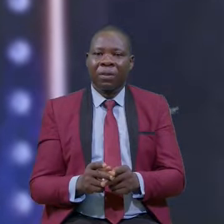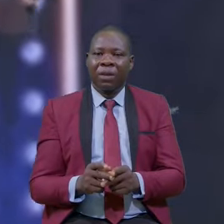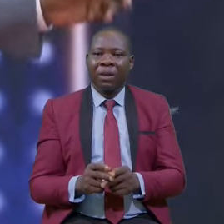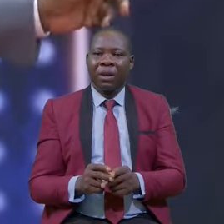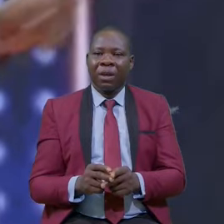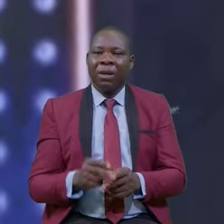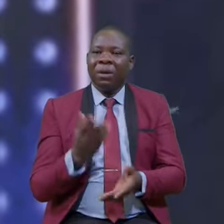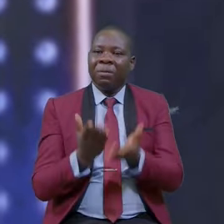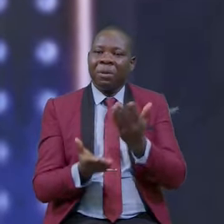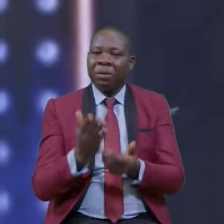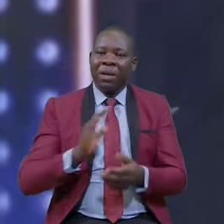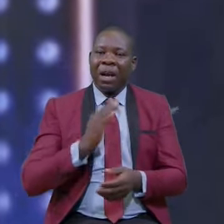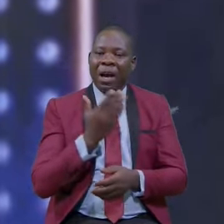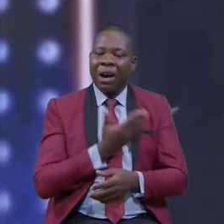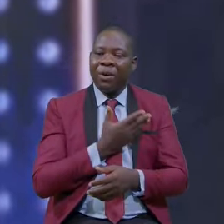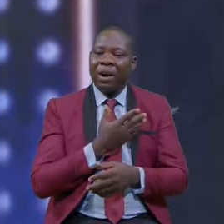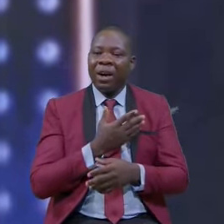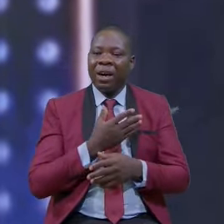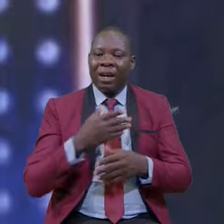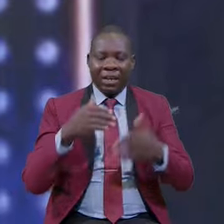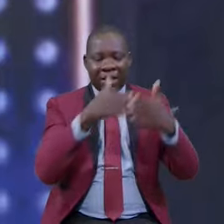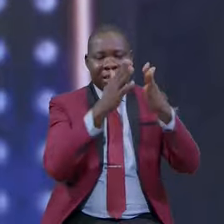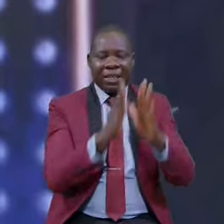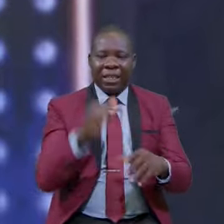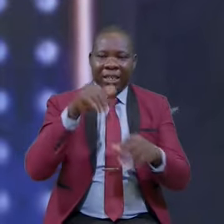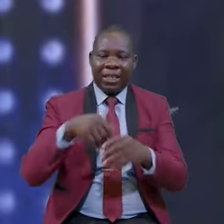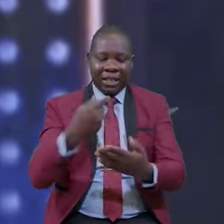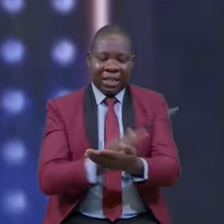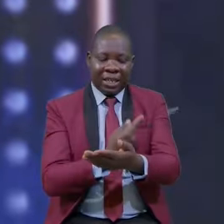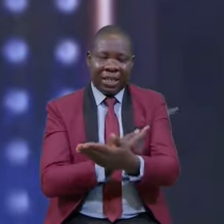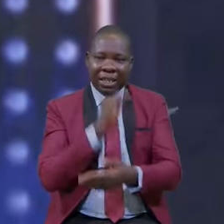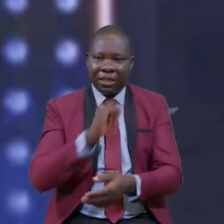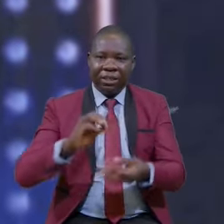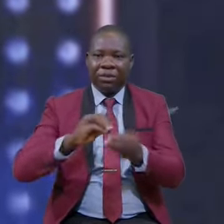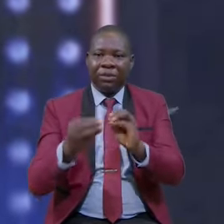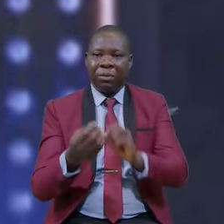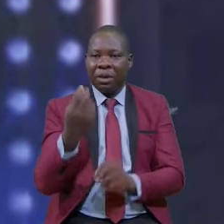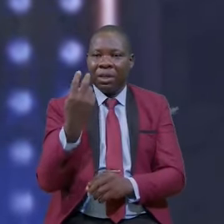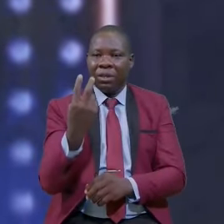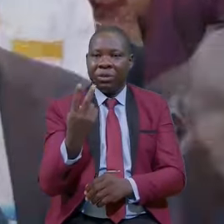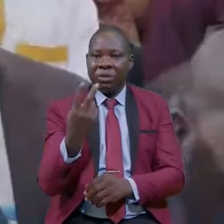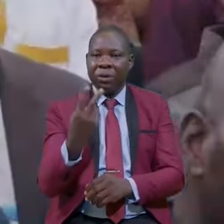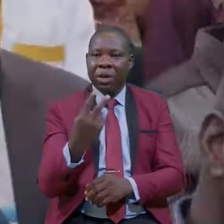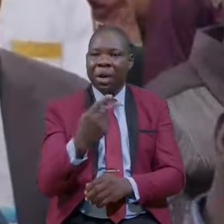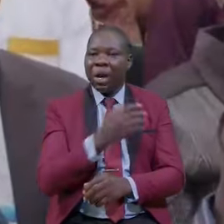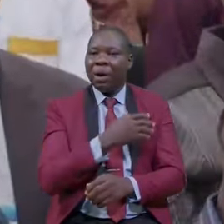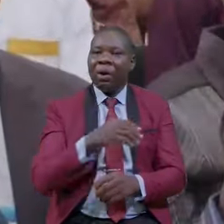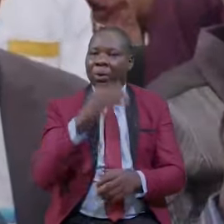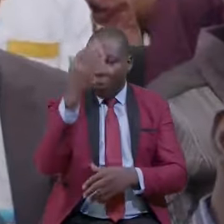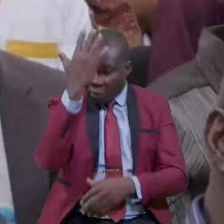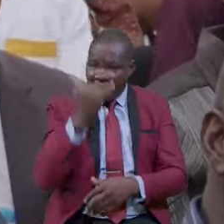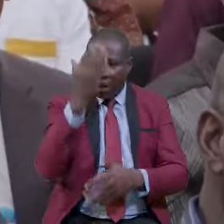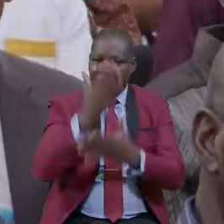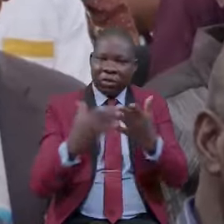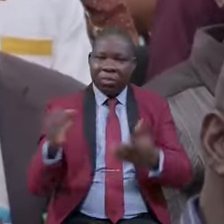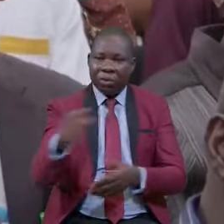Maybe he is number two. Lui, il est le deuxième ici. Some of you certains parmi vous, vous serez plus deep. Profond que profond. You